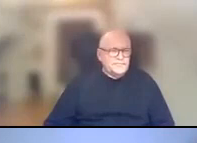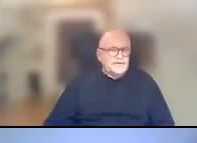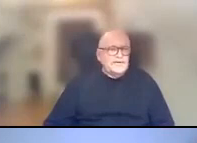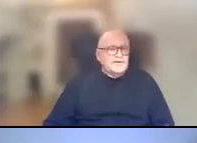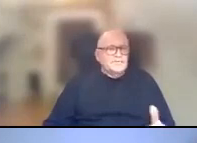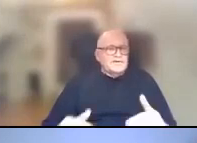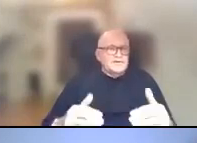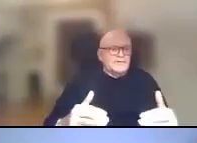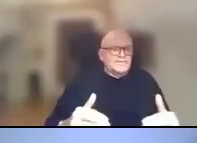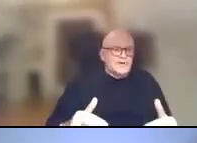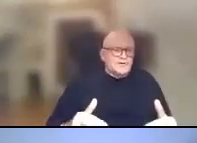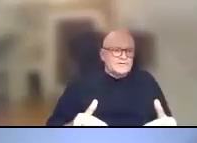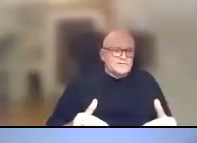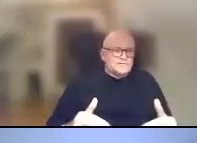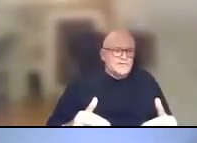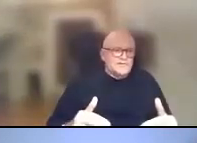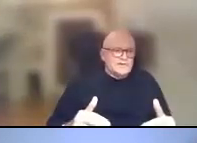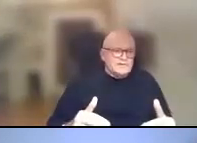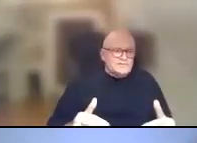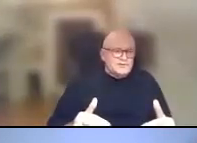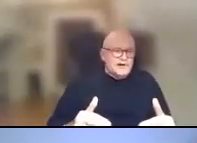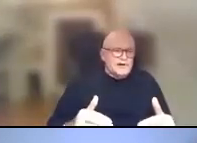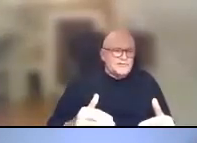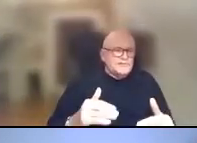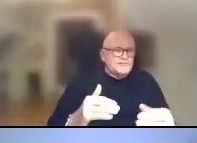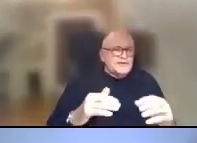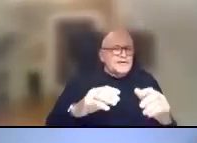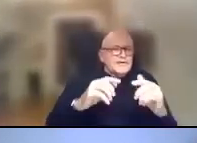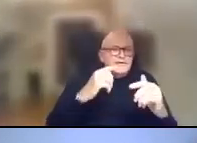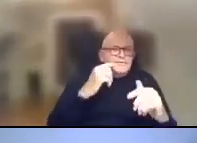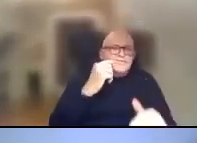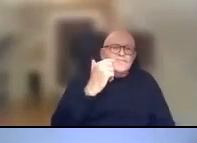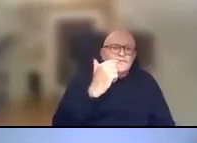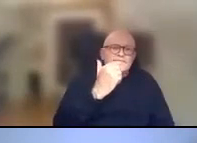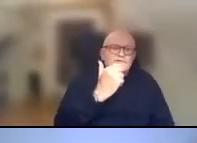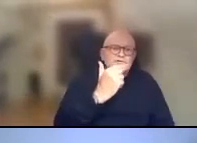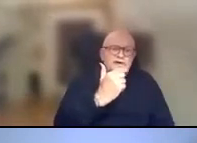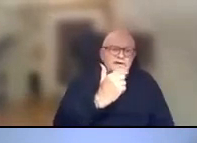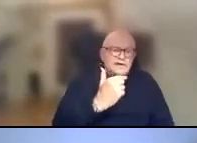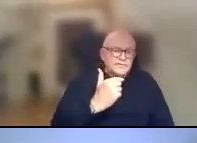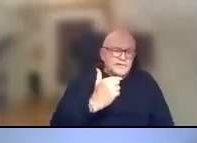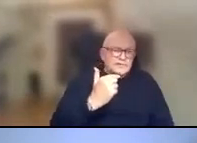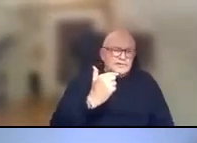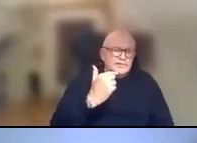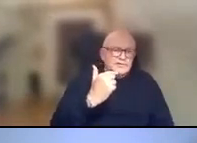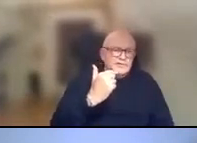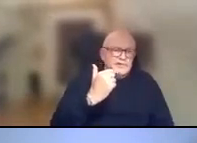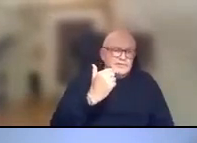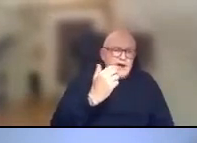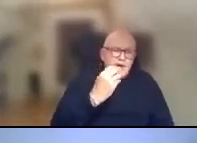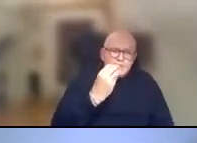Mundpflege. Mit anderen Worten, wenn ich das beschreibe, wenn schwerkranke